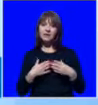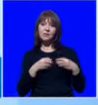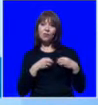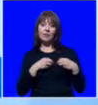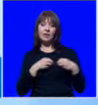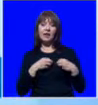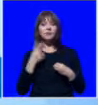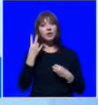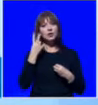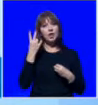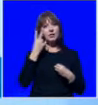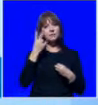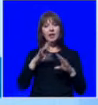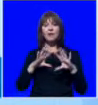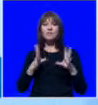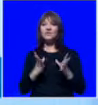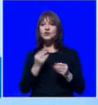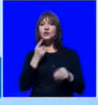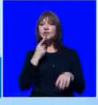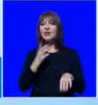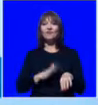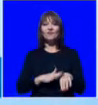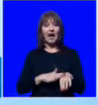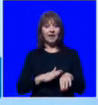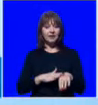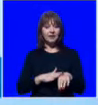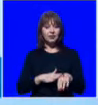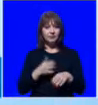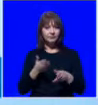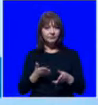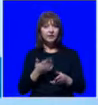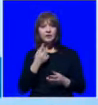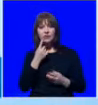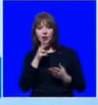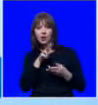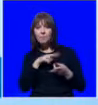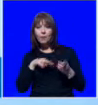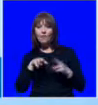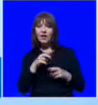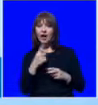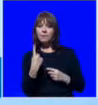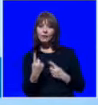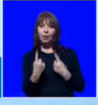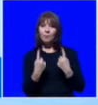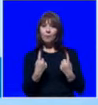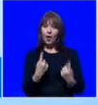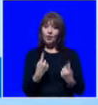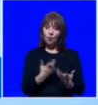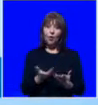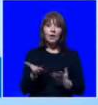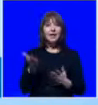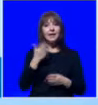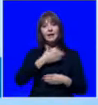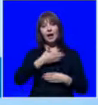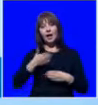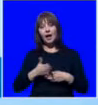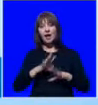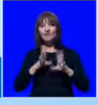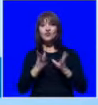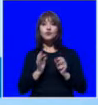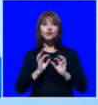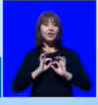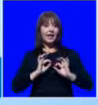разберем всички повече за фактите, обстоятелствата, ще ги анализираме един по един и накрая всичко ще бъде ясно.